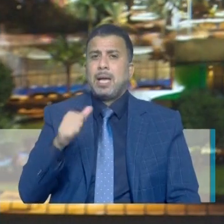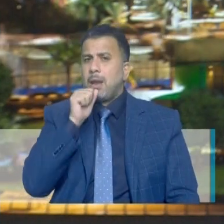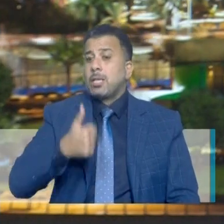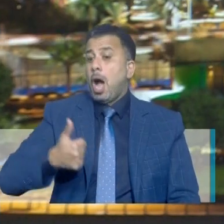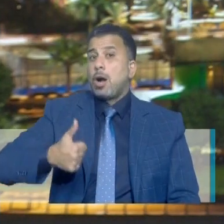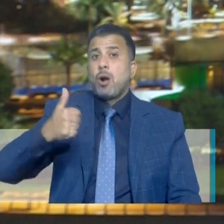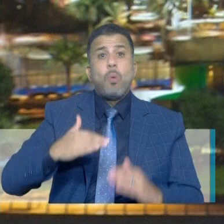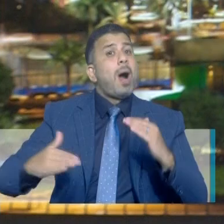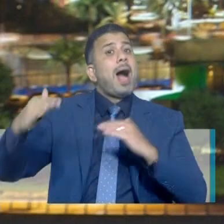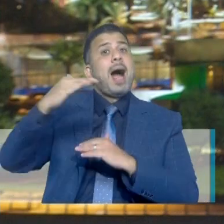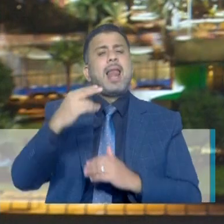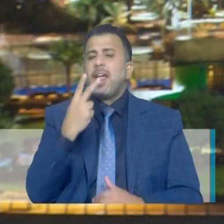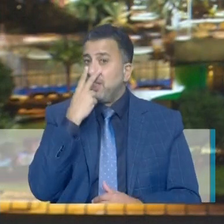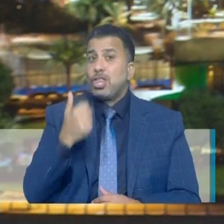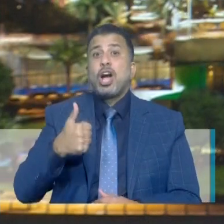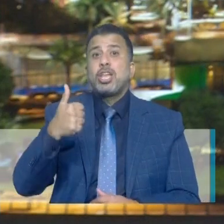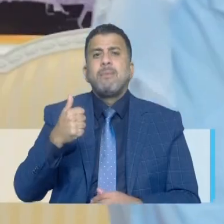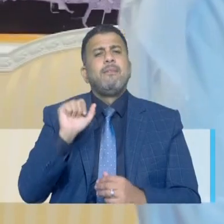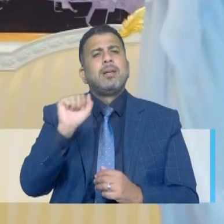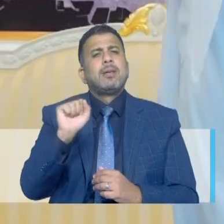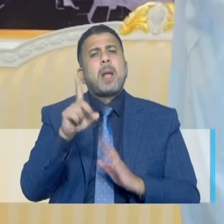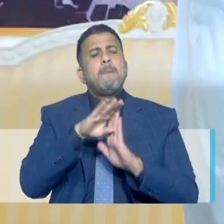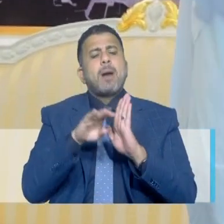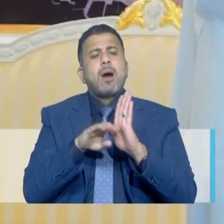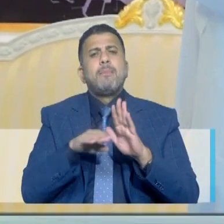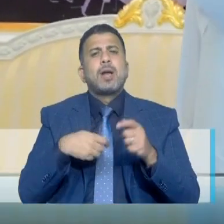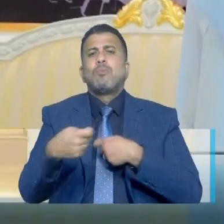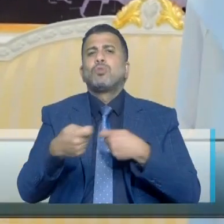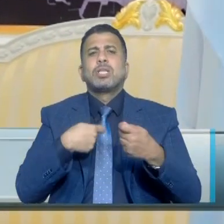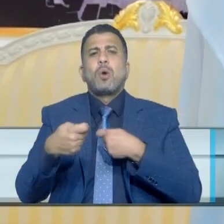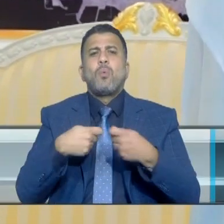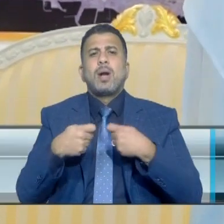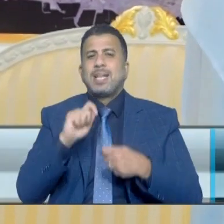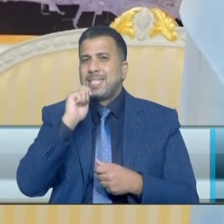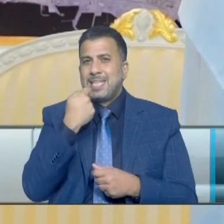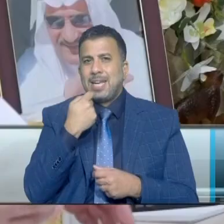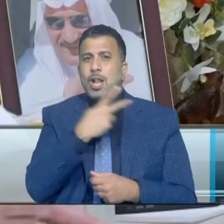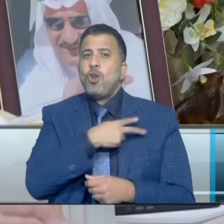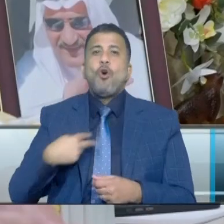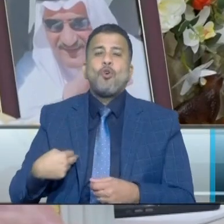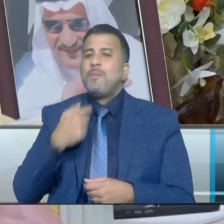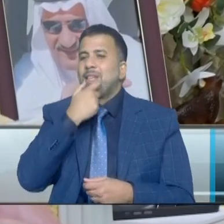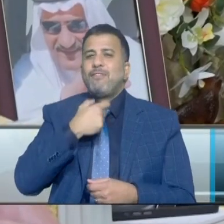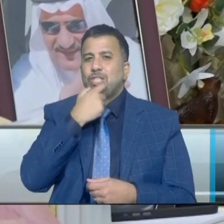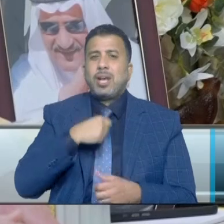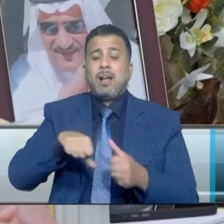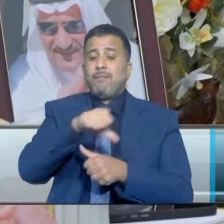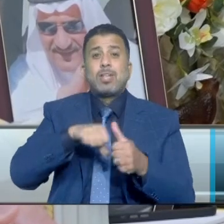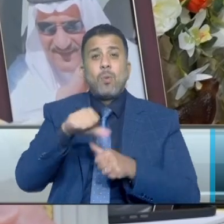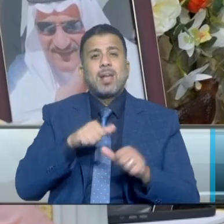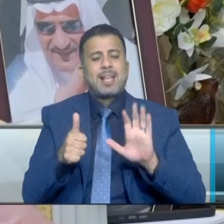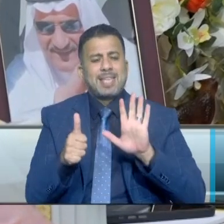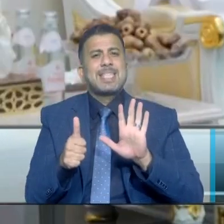المتميزين الذين حققوا اعلى تقييم في نتائج برنامج المتسوق السري لحكومه